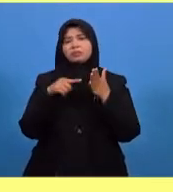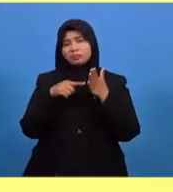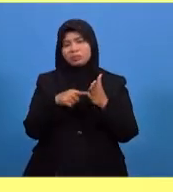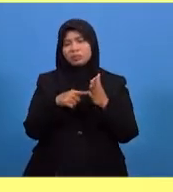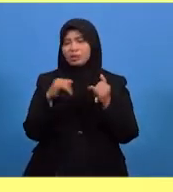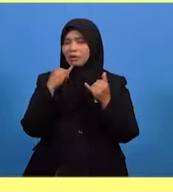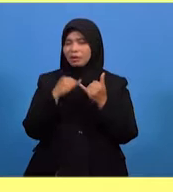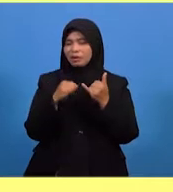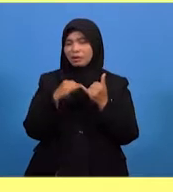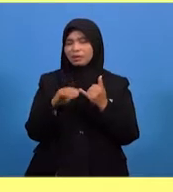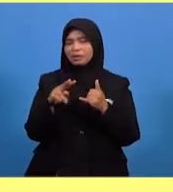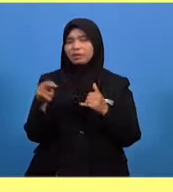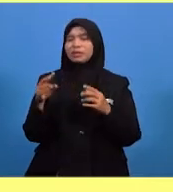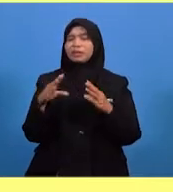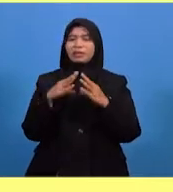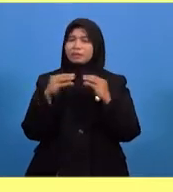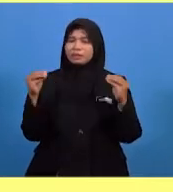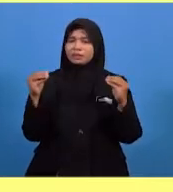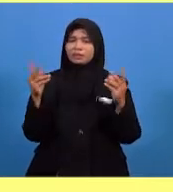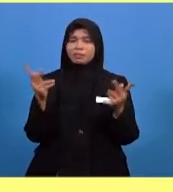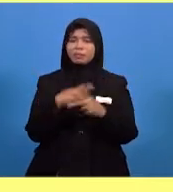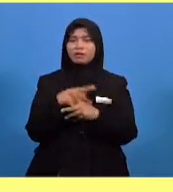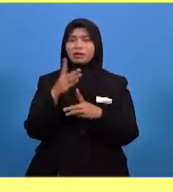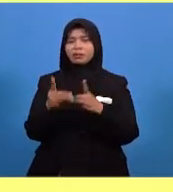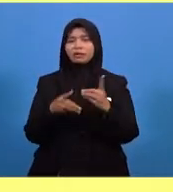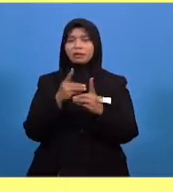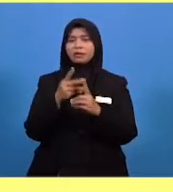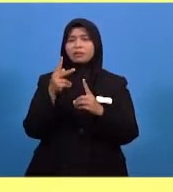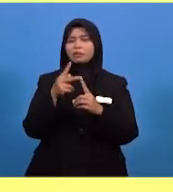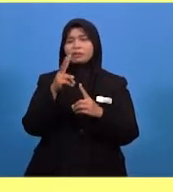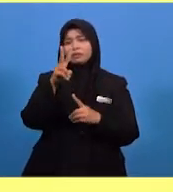atau tamatnya Perang Dunia Kedua